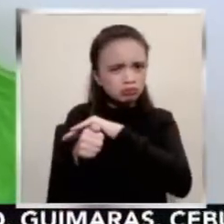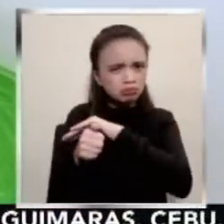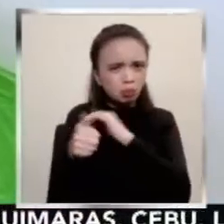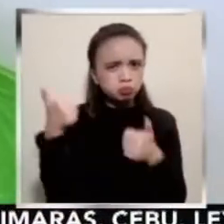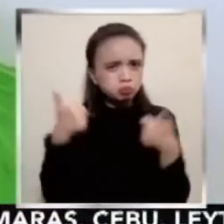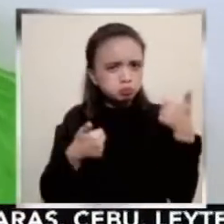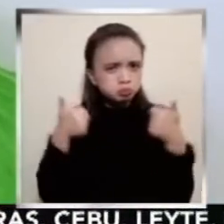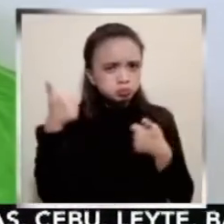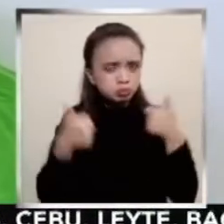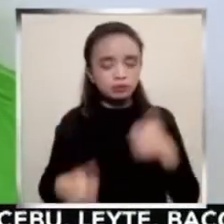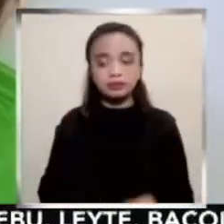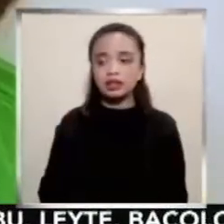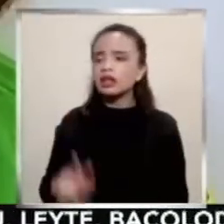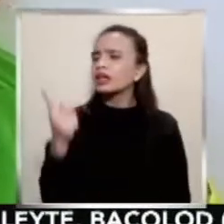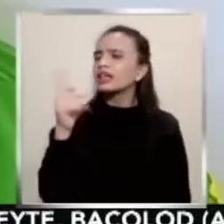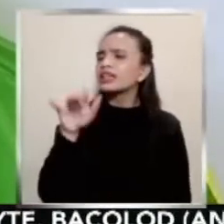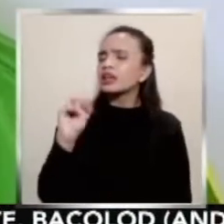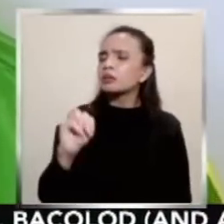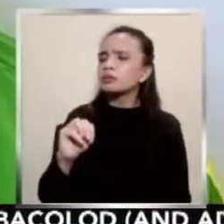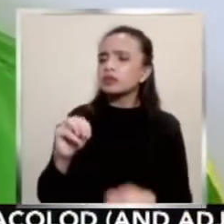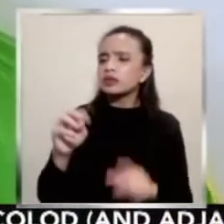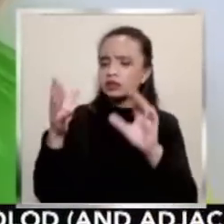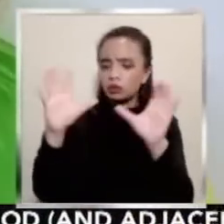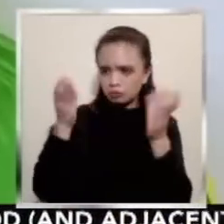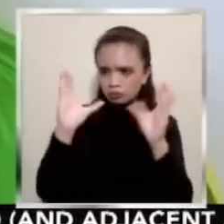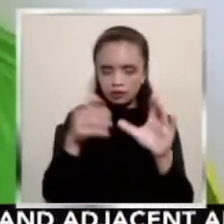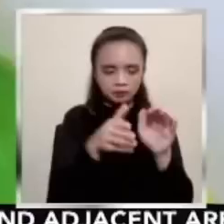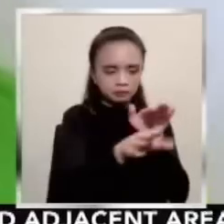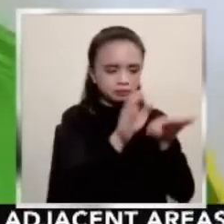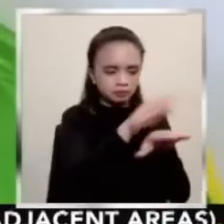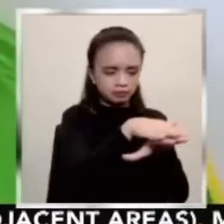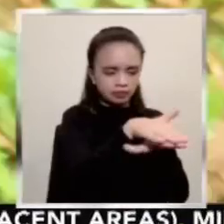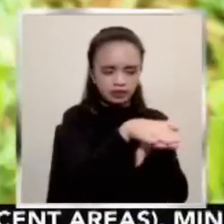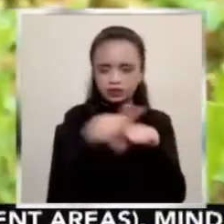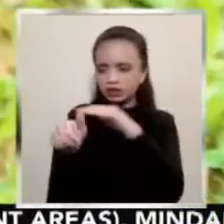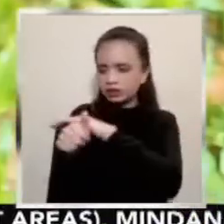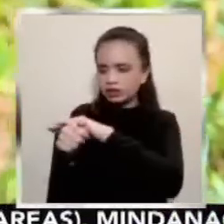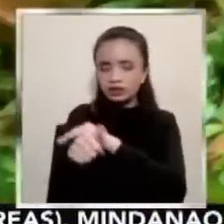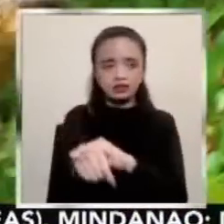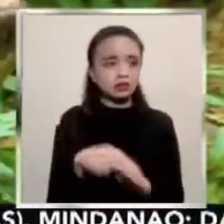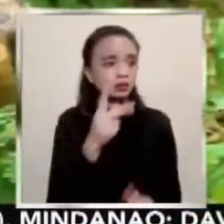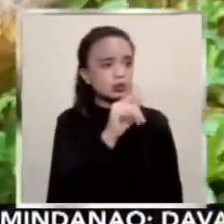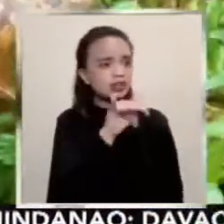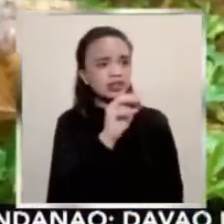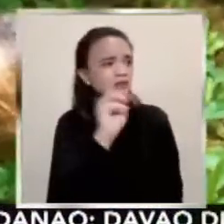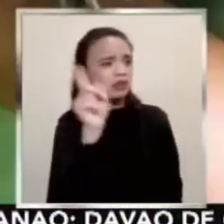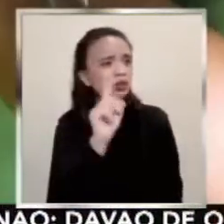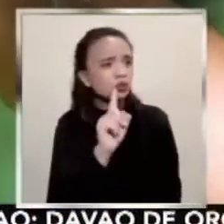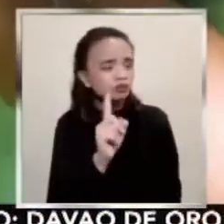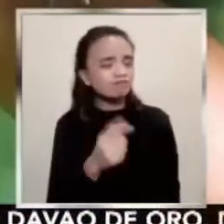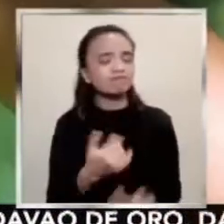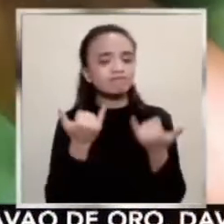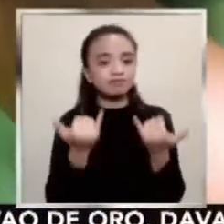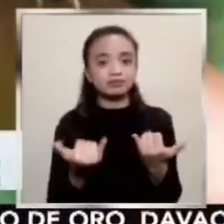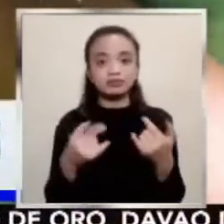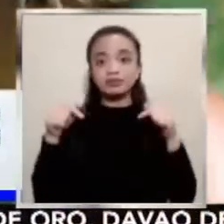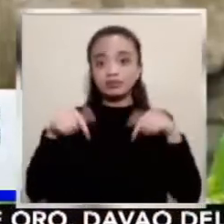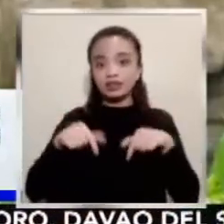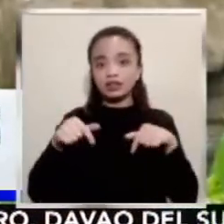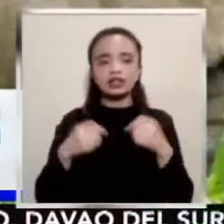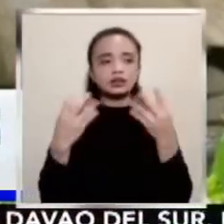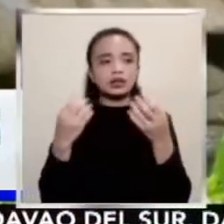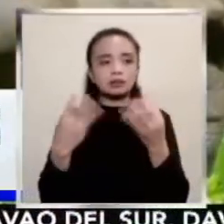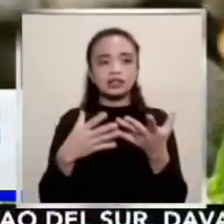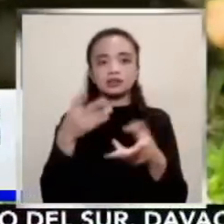Kuya Kim, anong pinagkaiba ng pawikan sa pagong? Kuya Kim, ano na? Dito sa Casa Atienza, marami akong alagang pagong. Meron